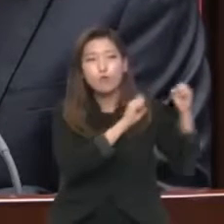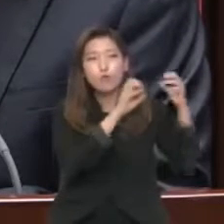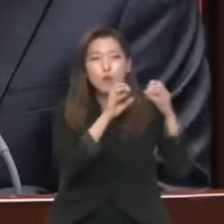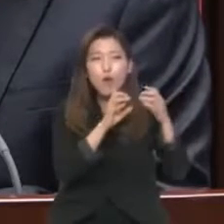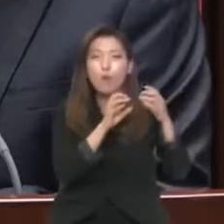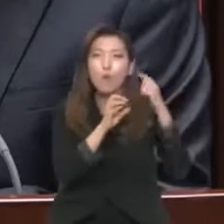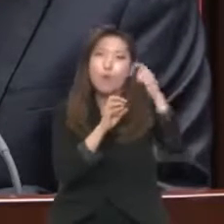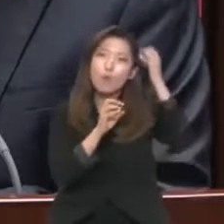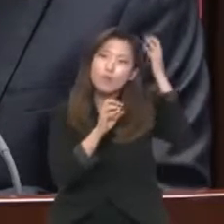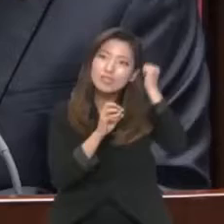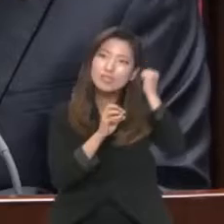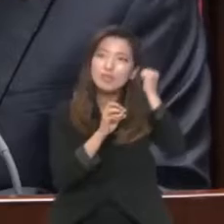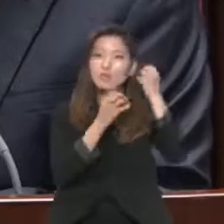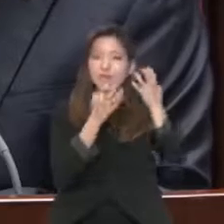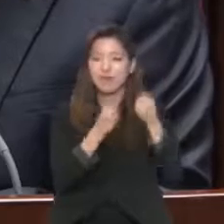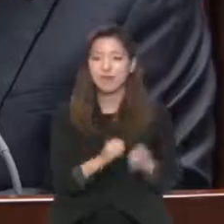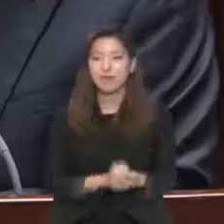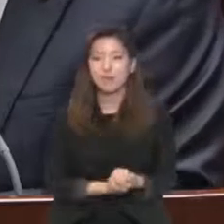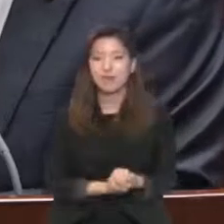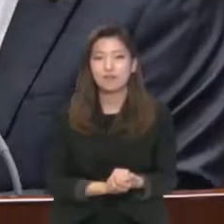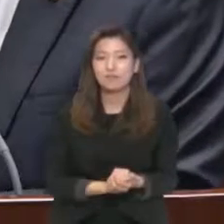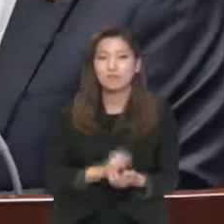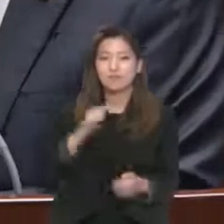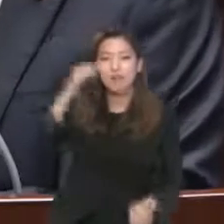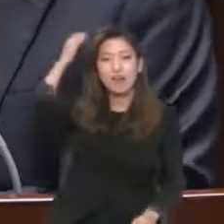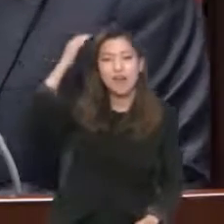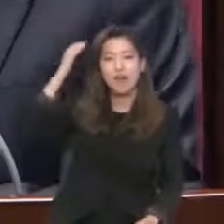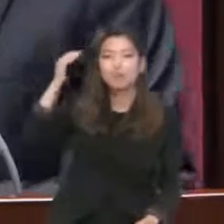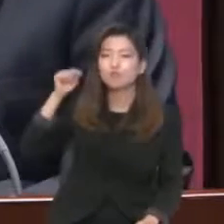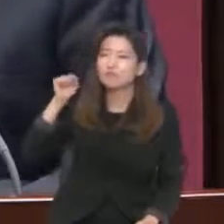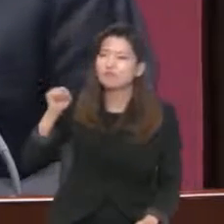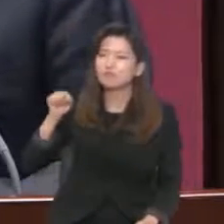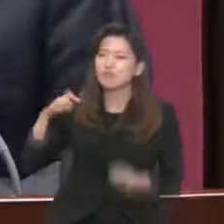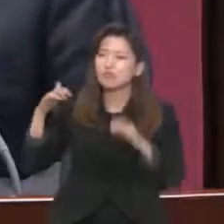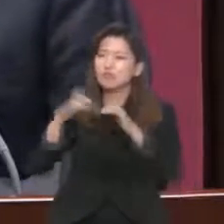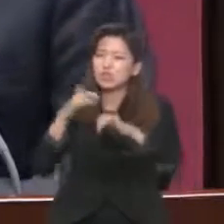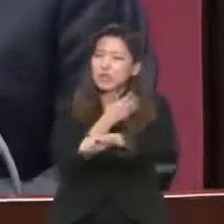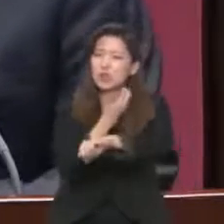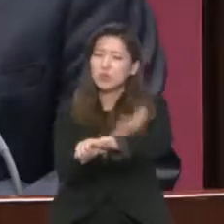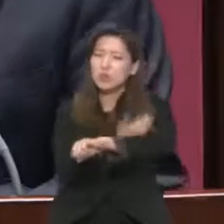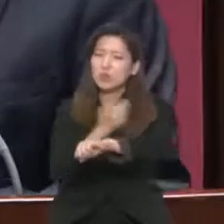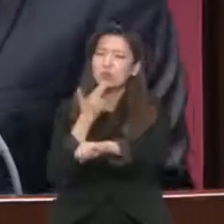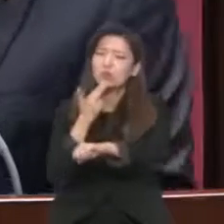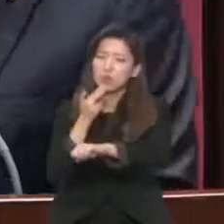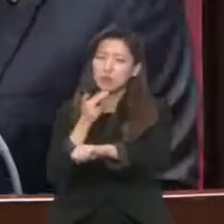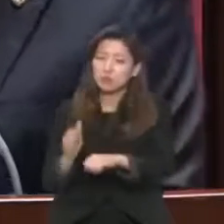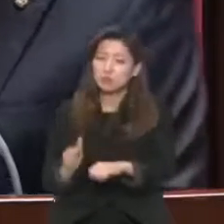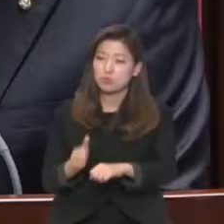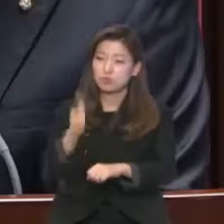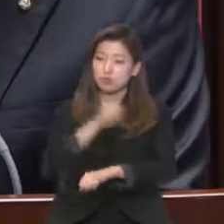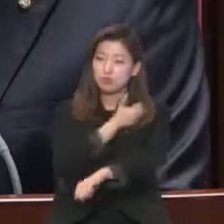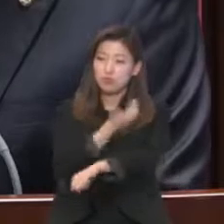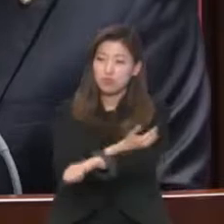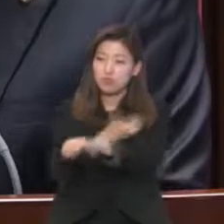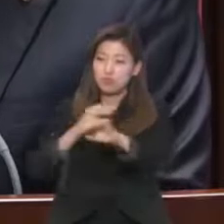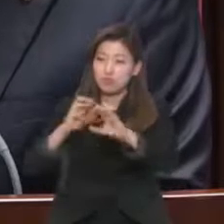한 대화가 대한민국이 전작권이 없다는 이유로 과연 주권국가가 맞느냐라는 질문까지 받아본 적이